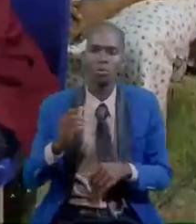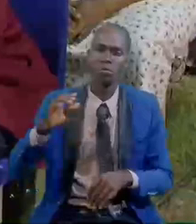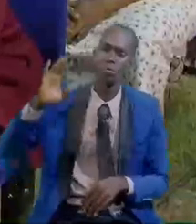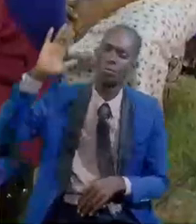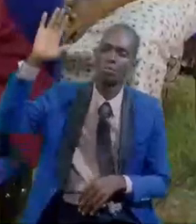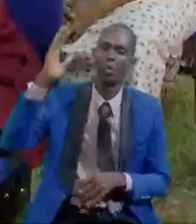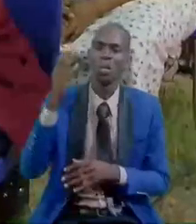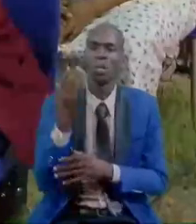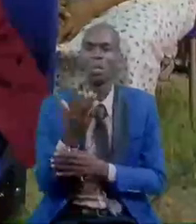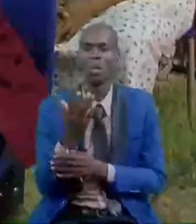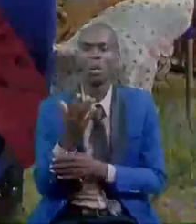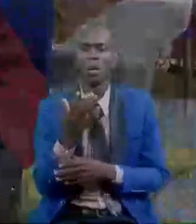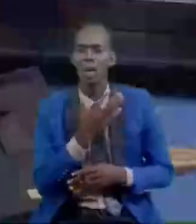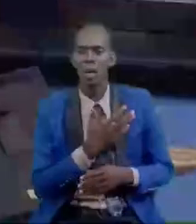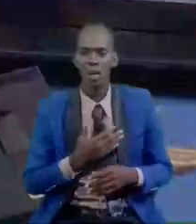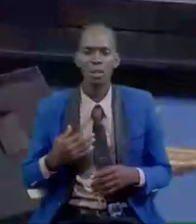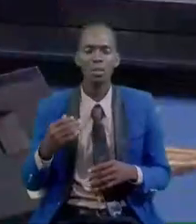bénisse.